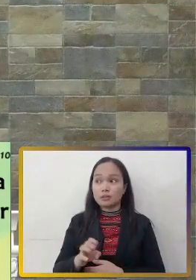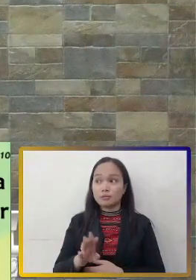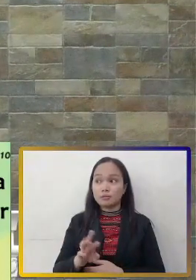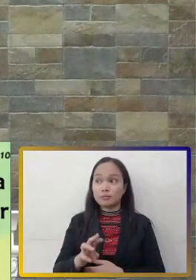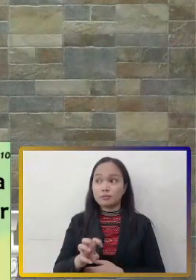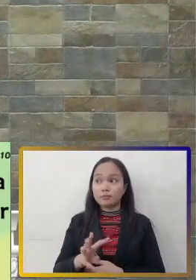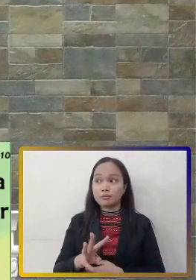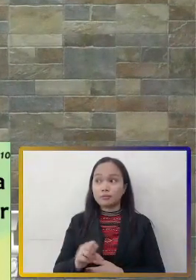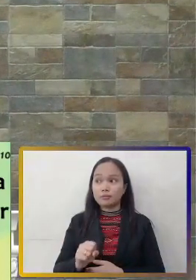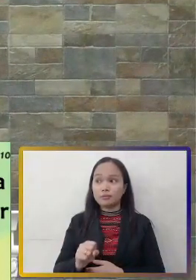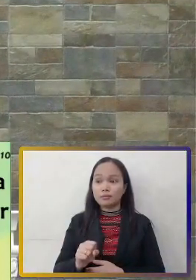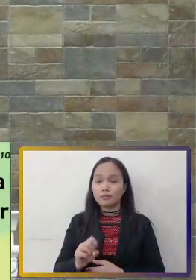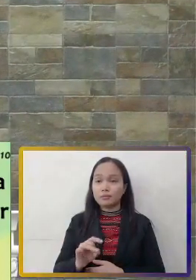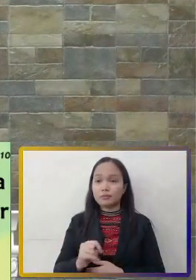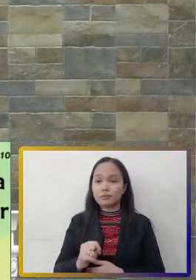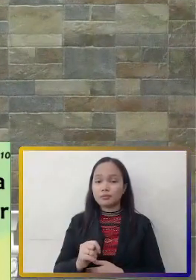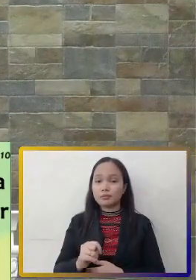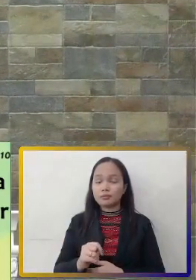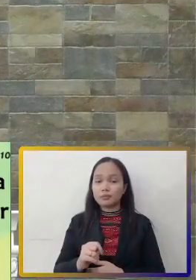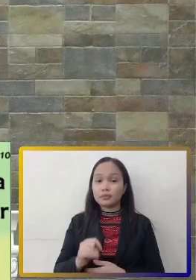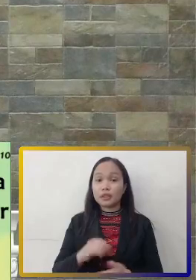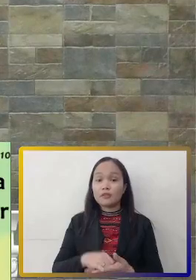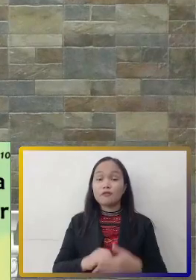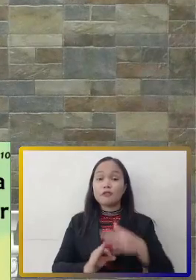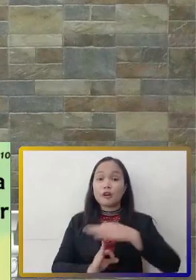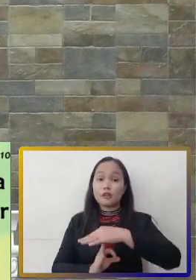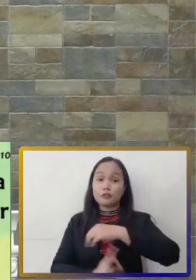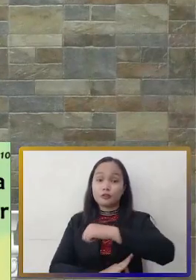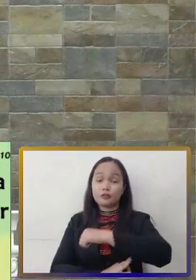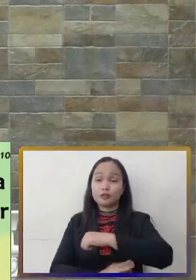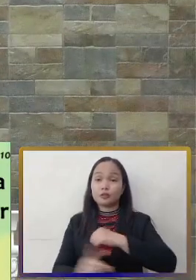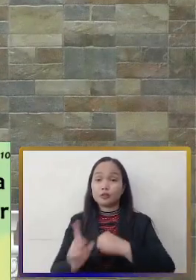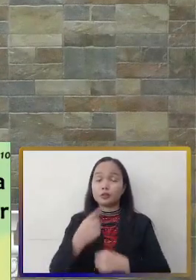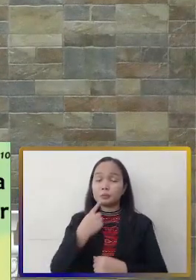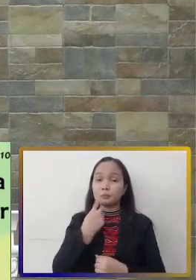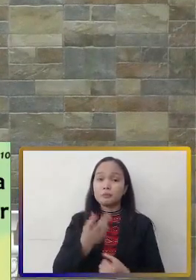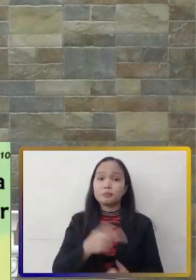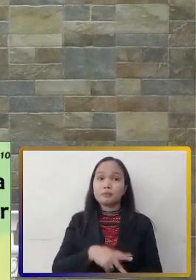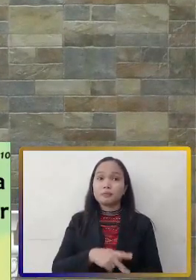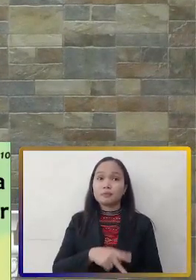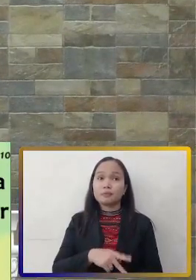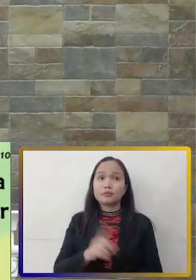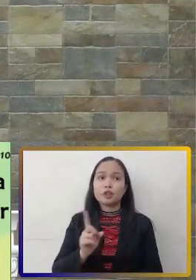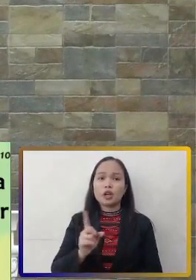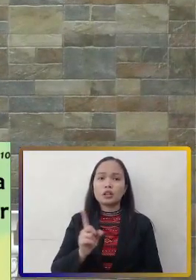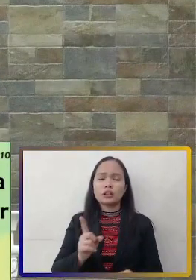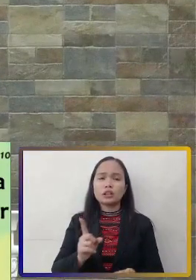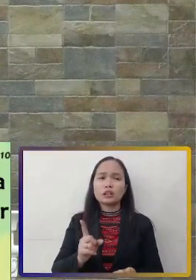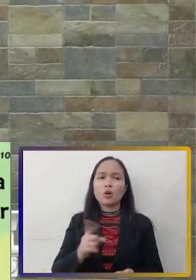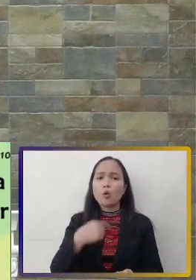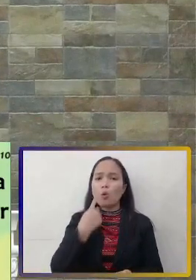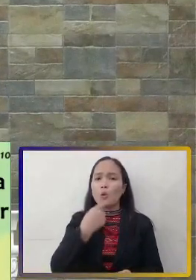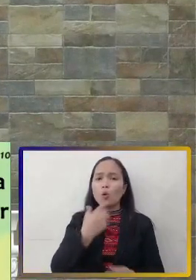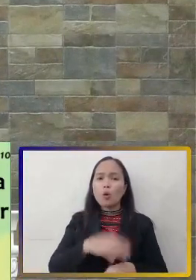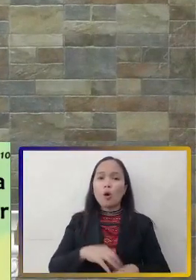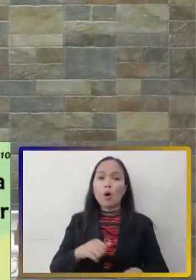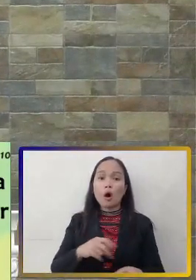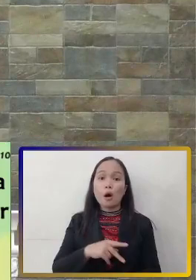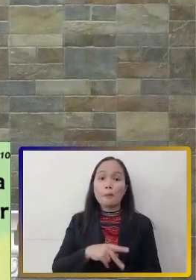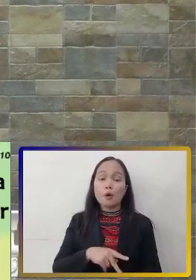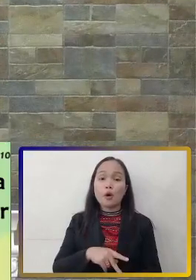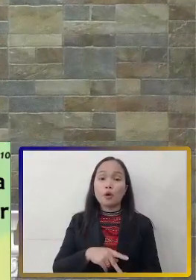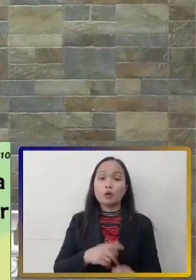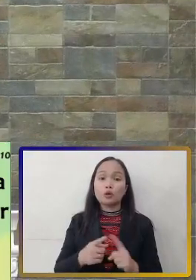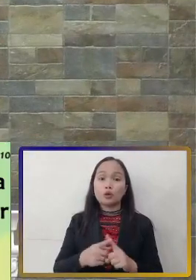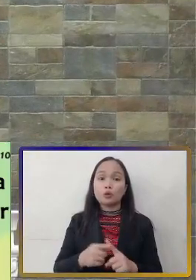mga kapatid na yung foundation na tinutukoy ni Paul, tandaan po natin na tumawag kay Paul sa gawain ay walang iba